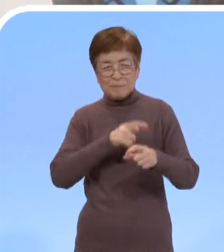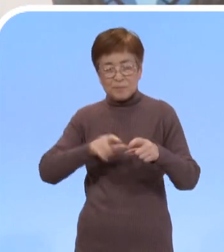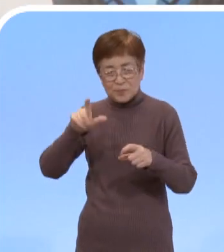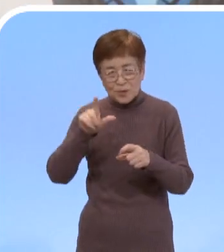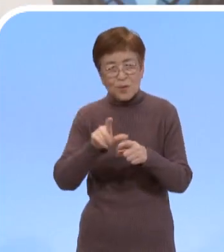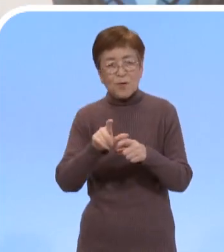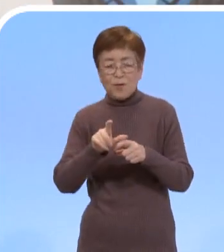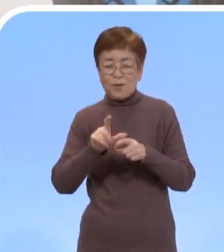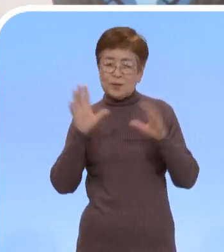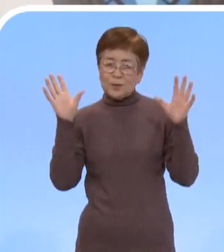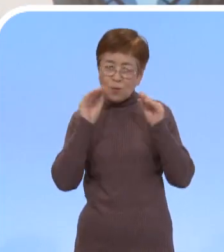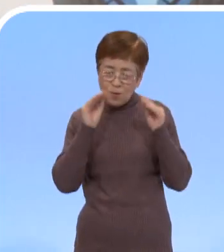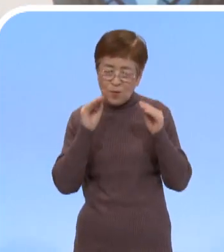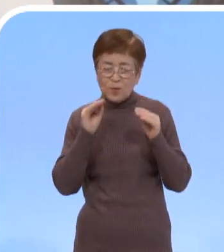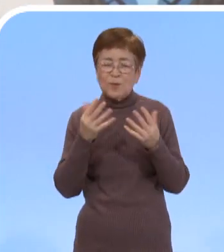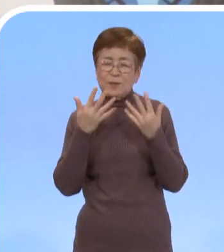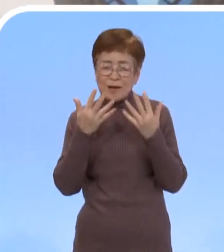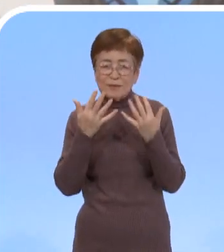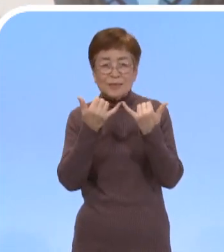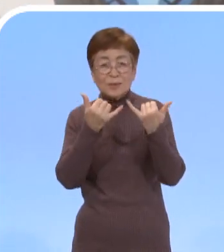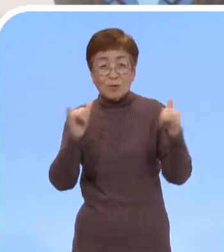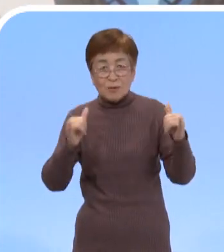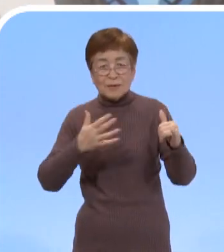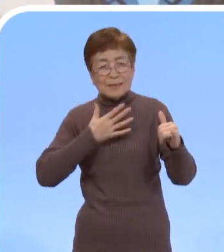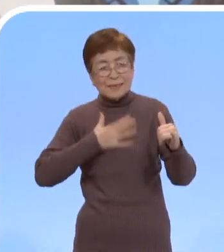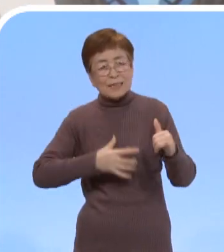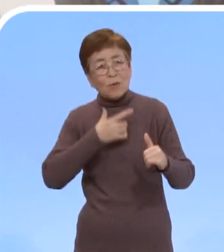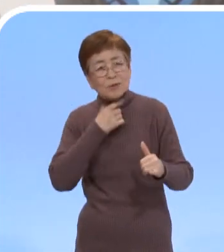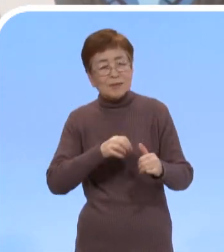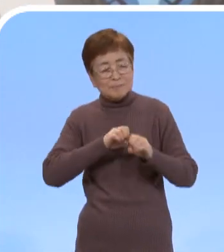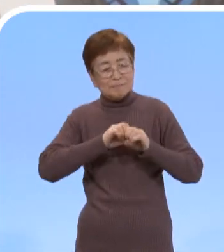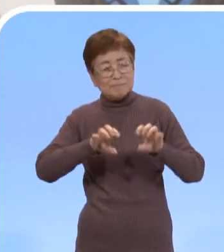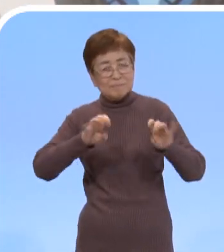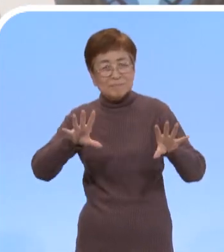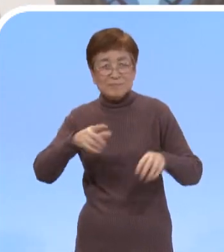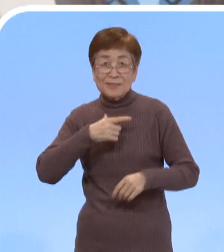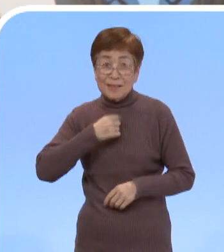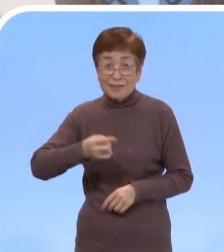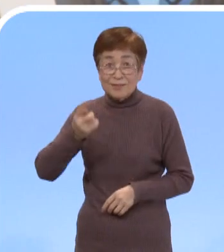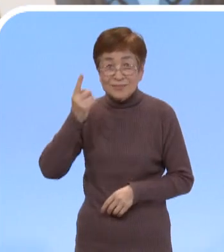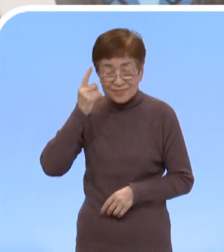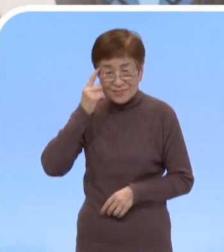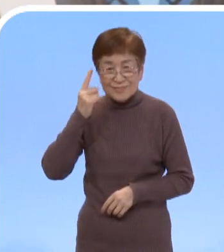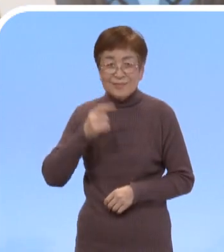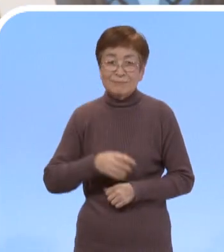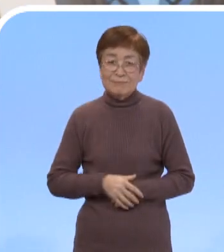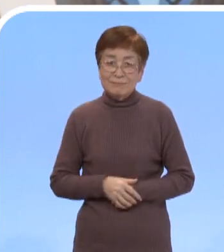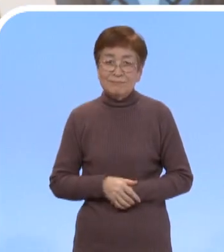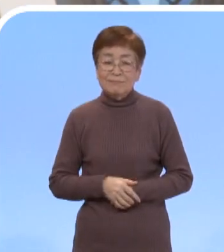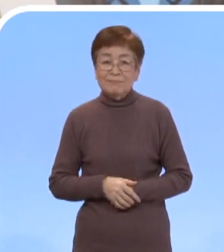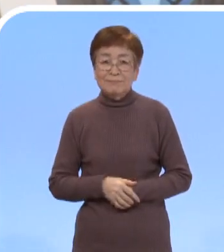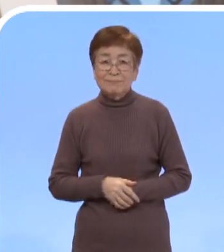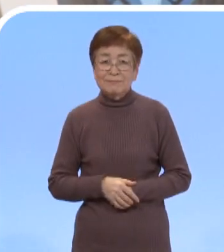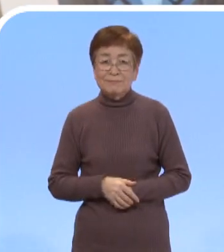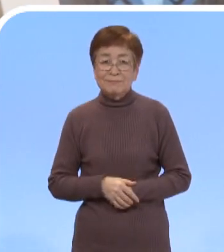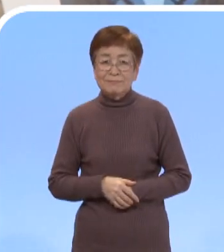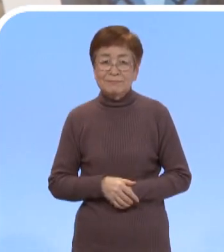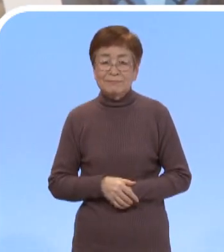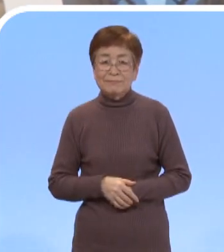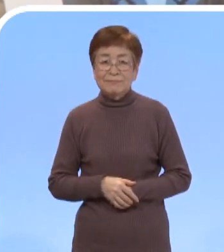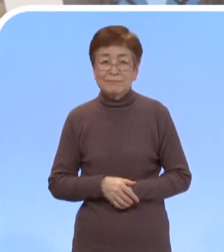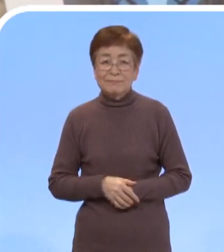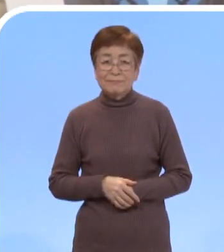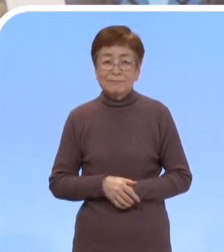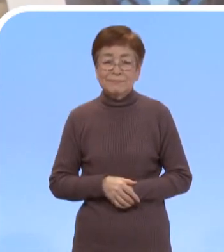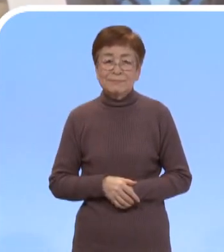まで以上に、西宮の、皆さんに知っていただけるような情報を集めて発信していきたいなと思っ